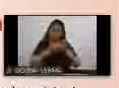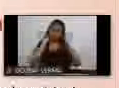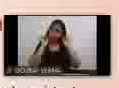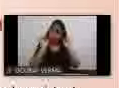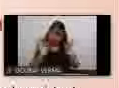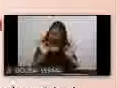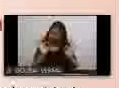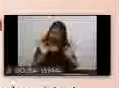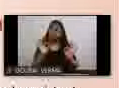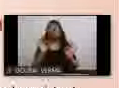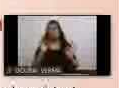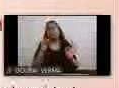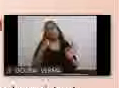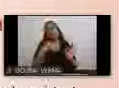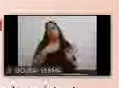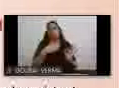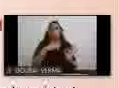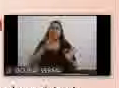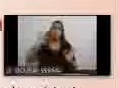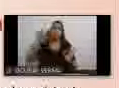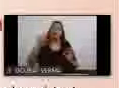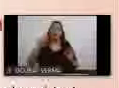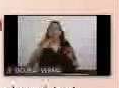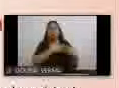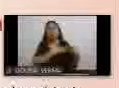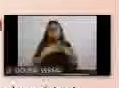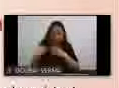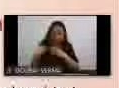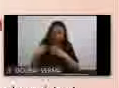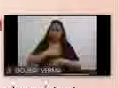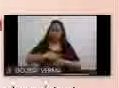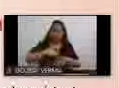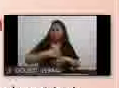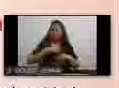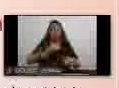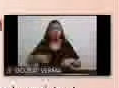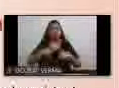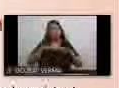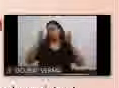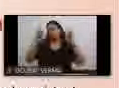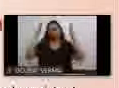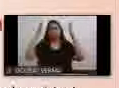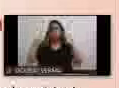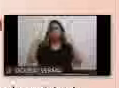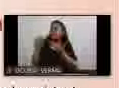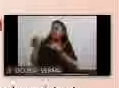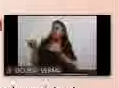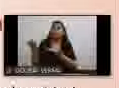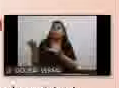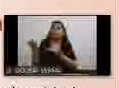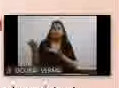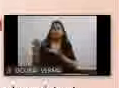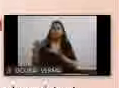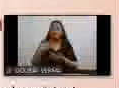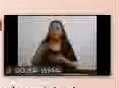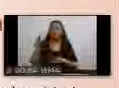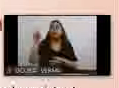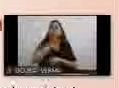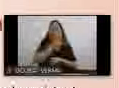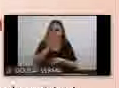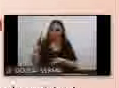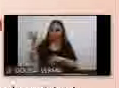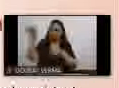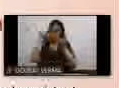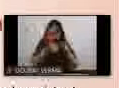एक वीक यहाँ रहो, मदर को खाली मत छोड़ो और आप देखो आपकी बच्ची देखेगी तो नहीं लेकिन क्या कर सकती